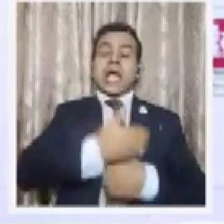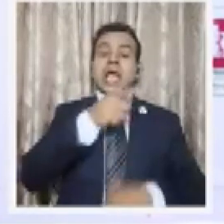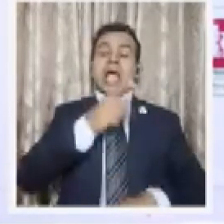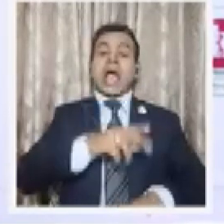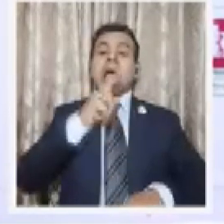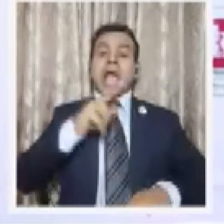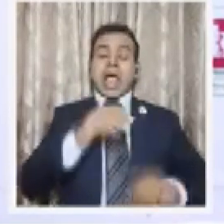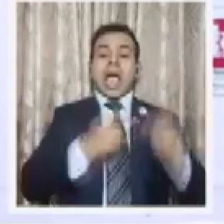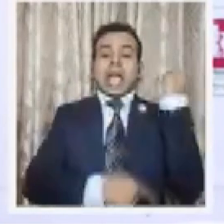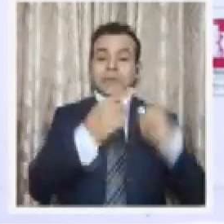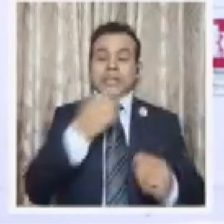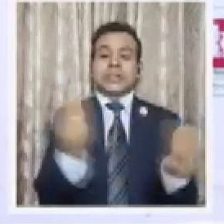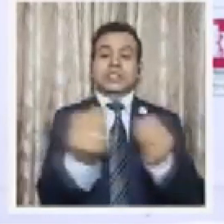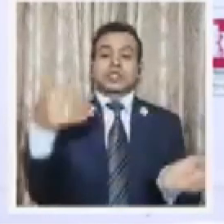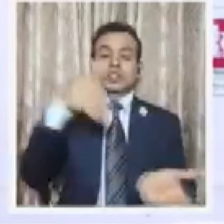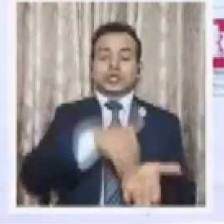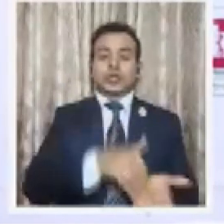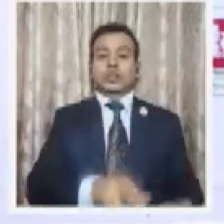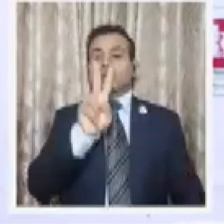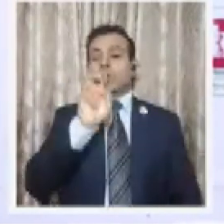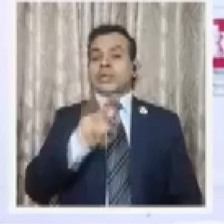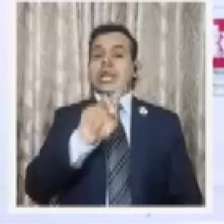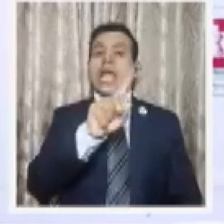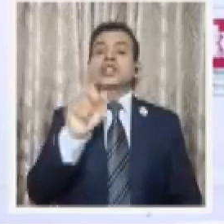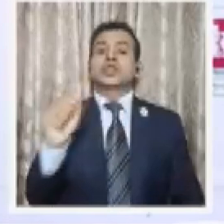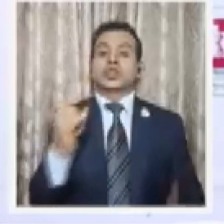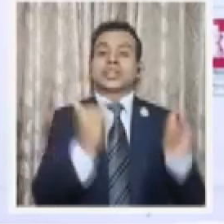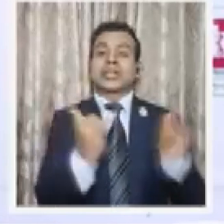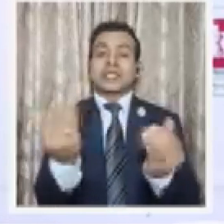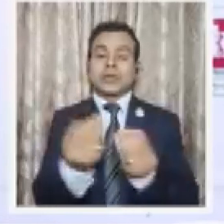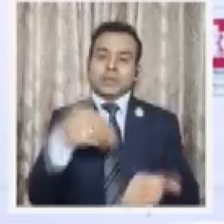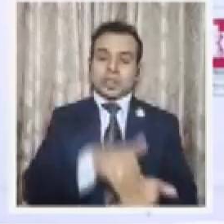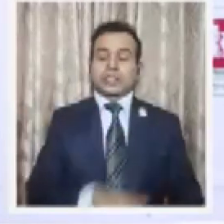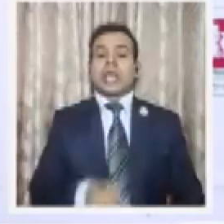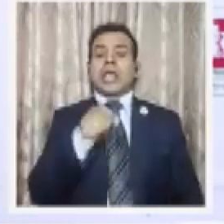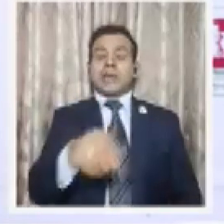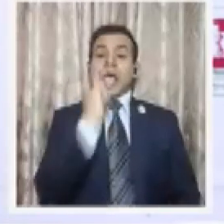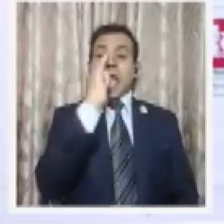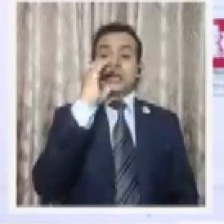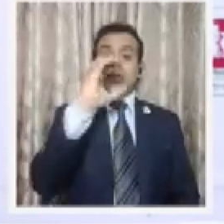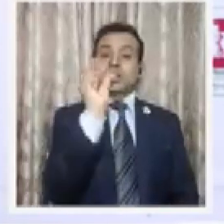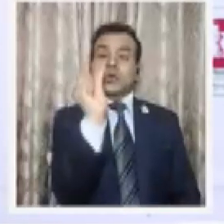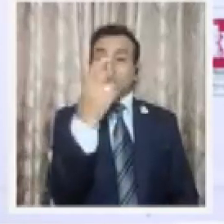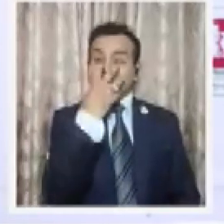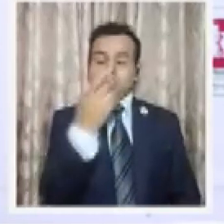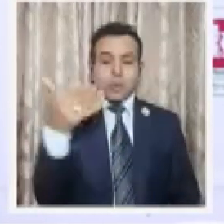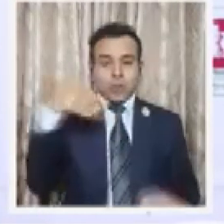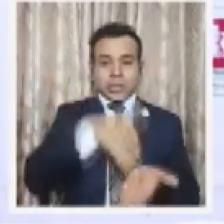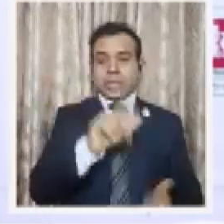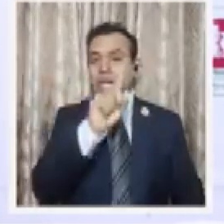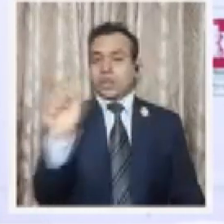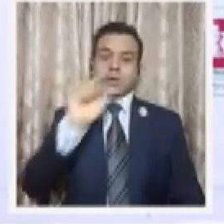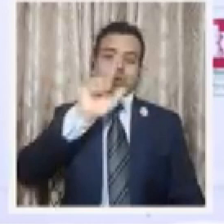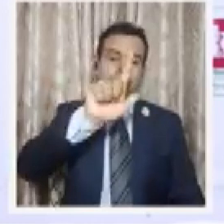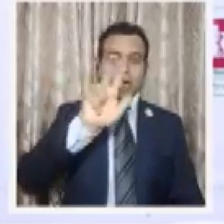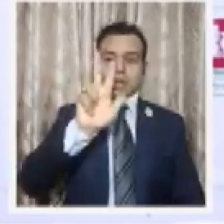হাসপাতালের তথ্য, ঢাকা মহানগরীতে সাধারণ সজ্জায় রোগী ভর্তি আছেন 2,100 জন এবং ঢাকা মহানগরীর